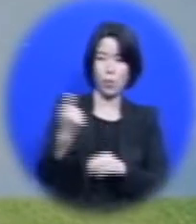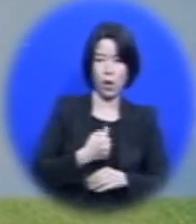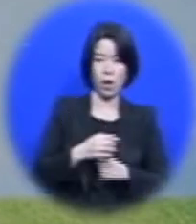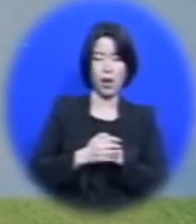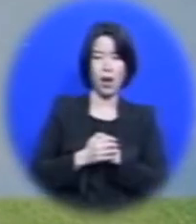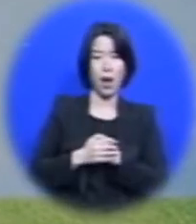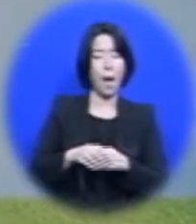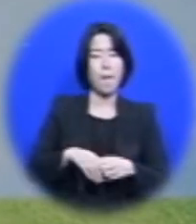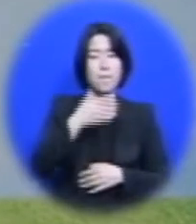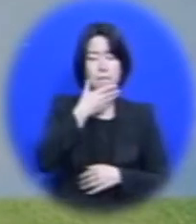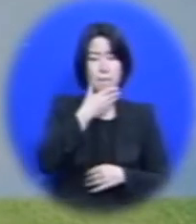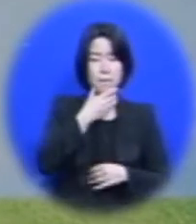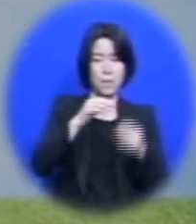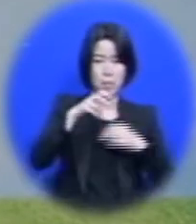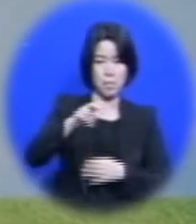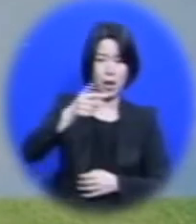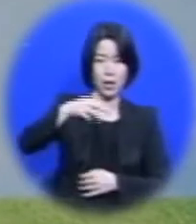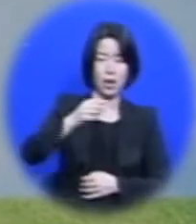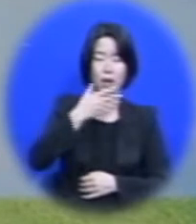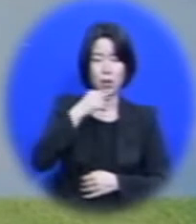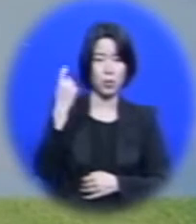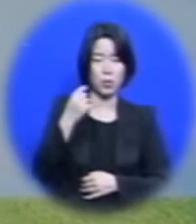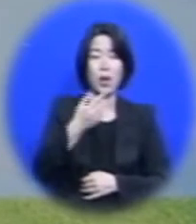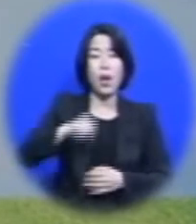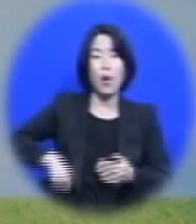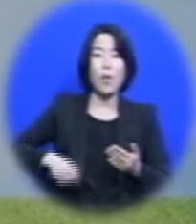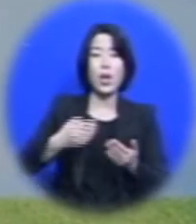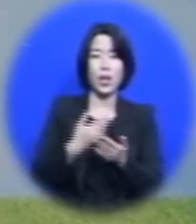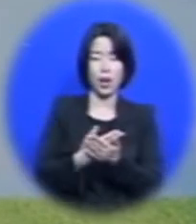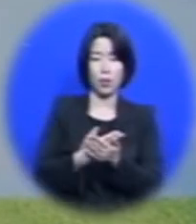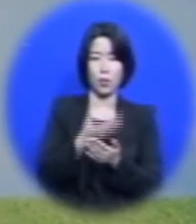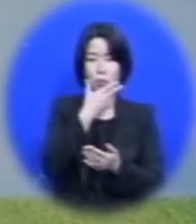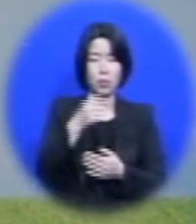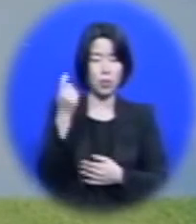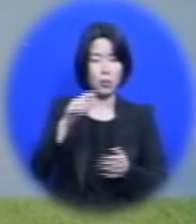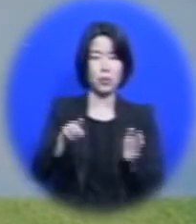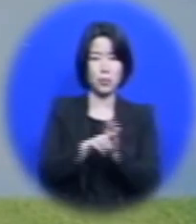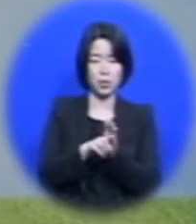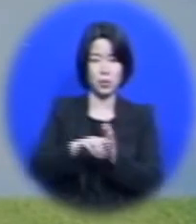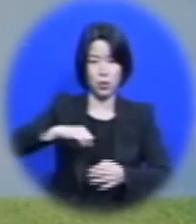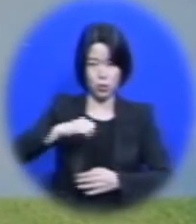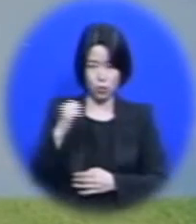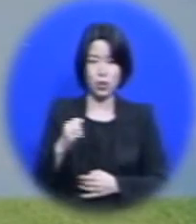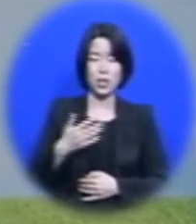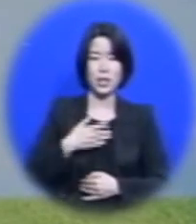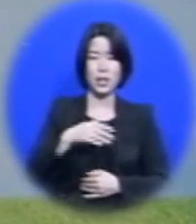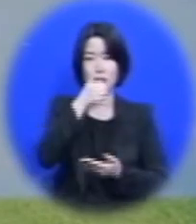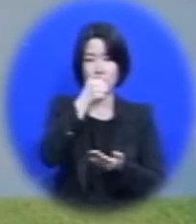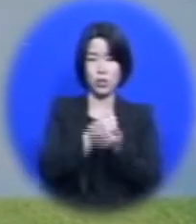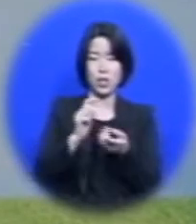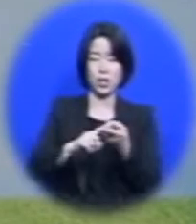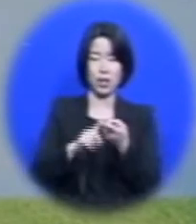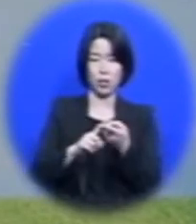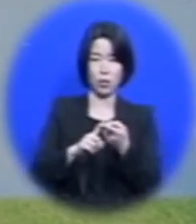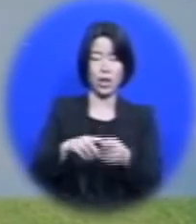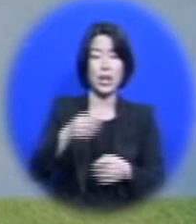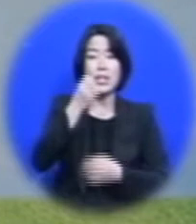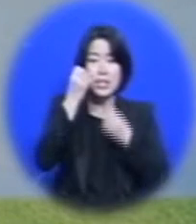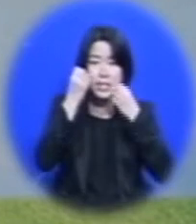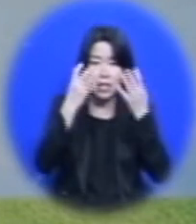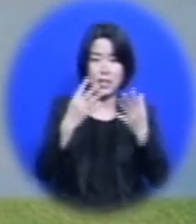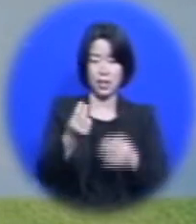1장 15절에 회개하고 복음을 믿으라는 예수님의 말씀에 순종하자 내 죄에 대한 통회와 새 생명에 대한